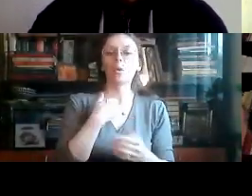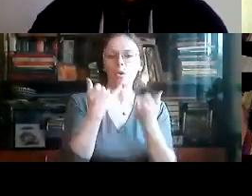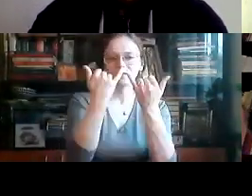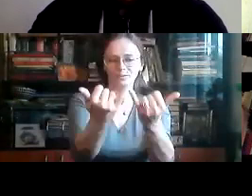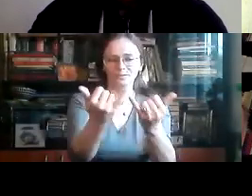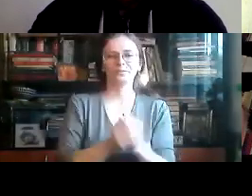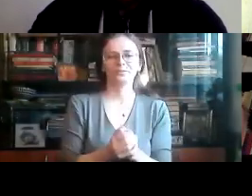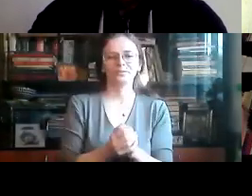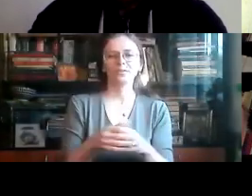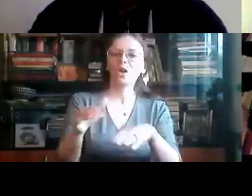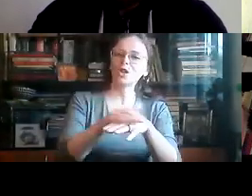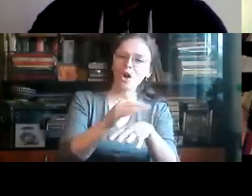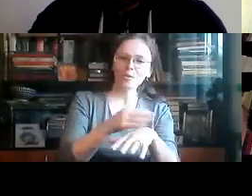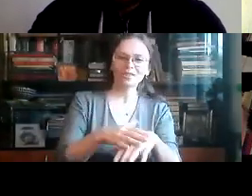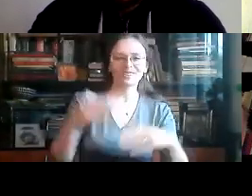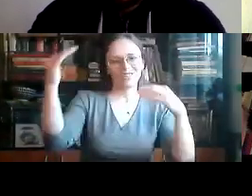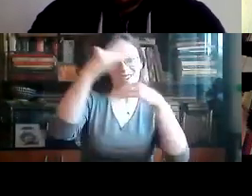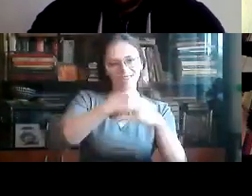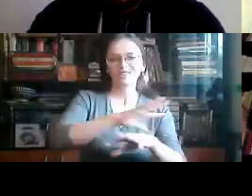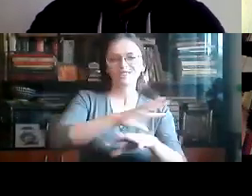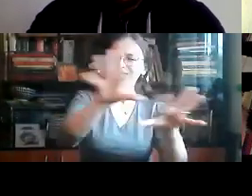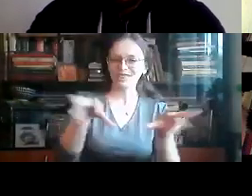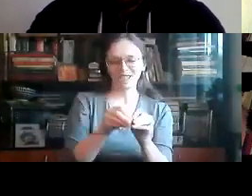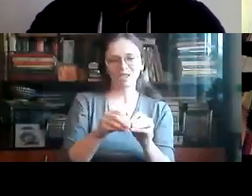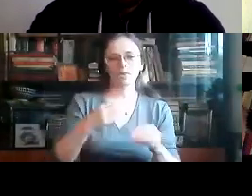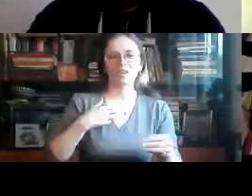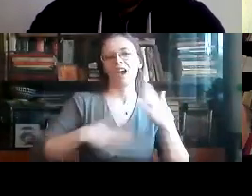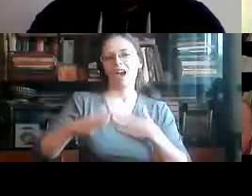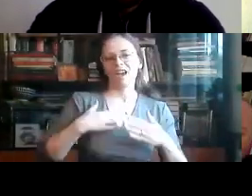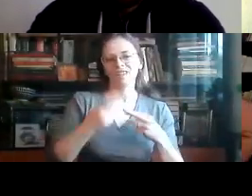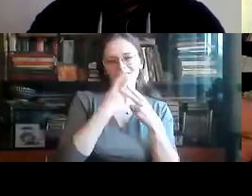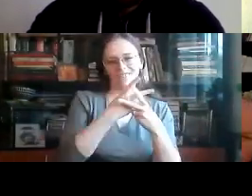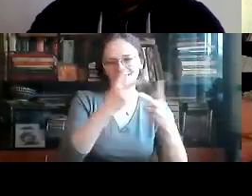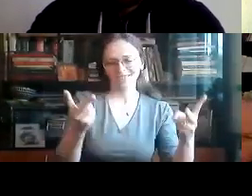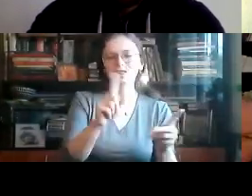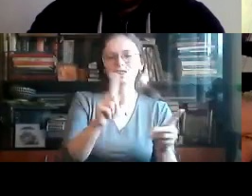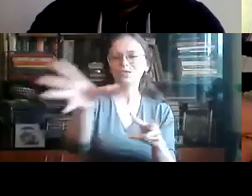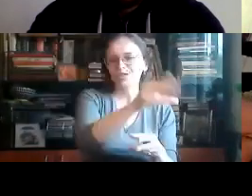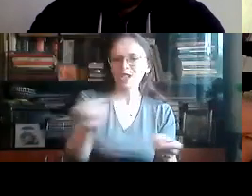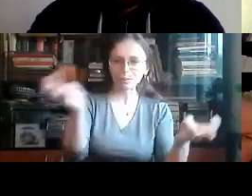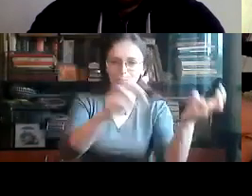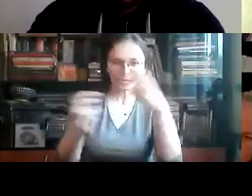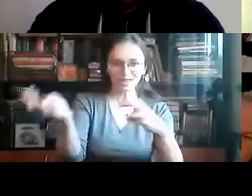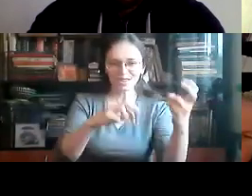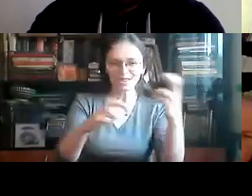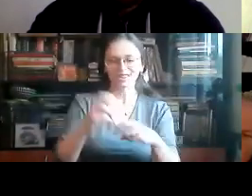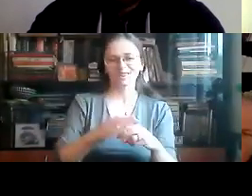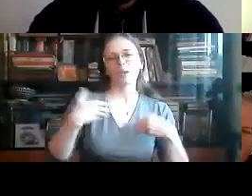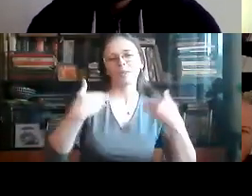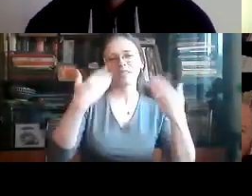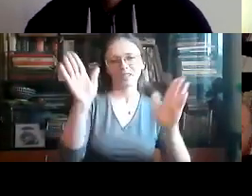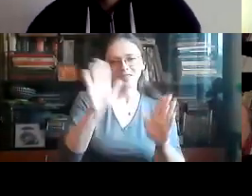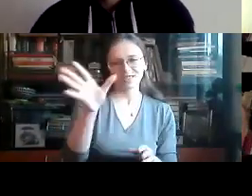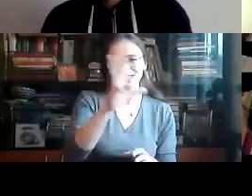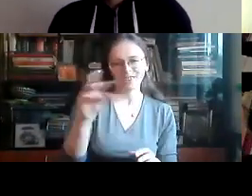Добрый вечер всем. Я рада, что и Андрей уже здесь, и Денис, привет, Оля и Оксана. В